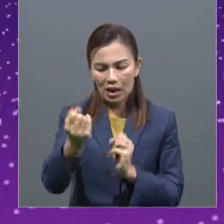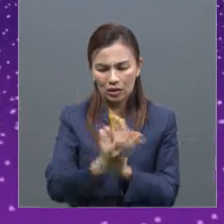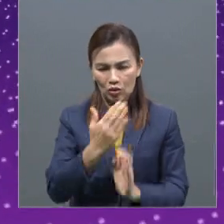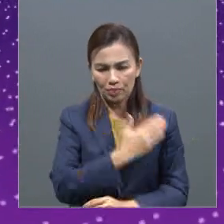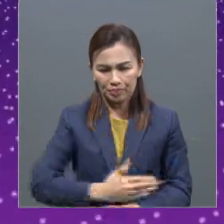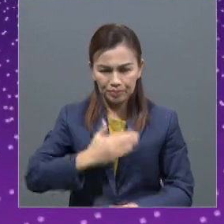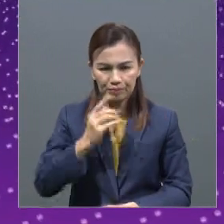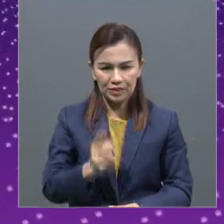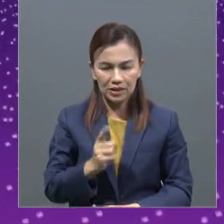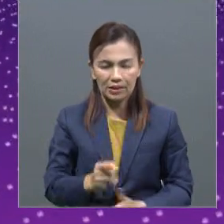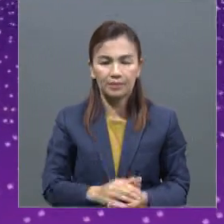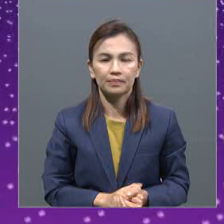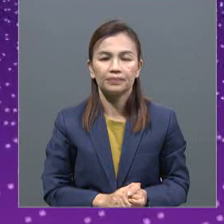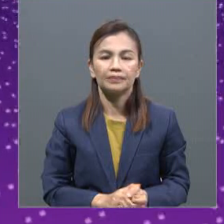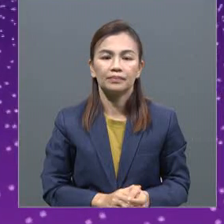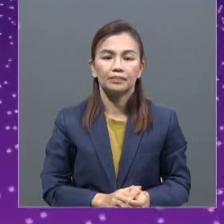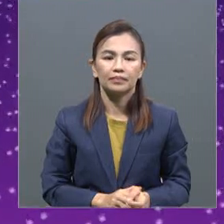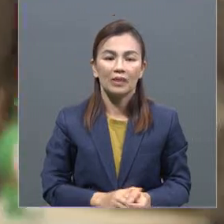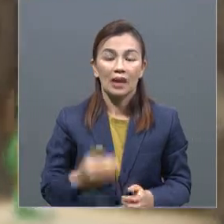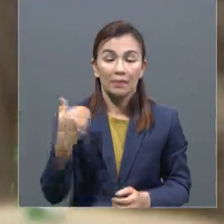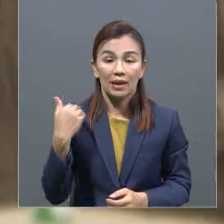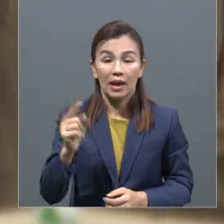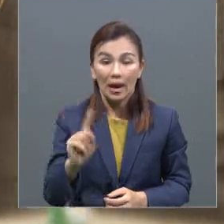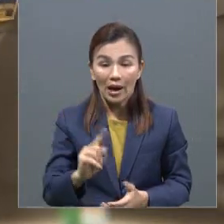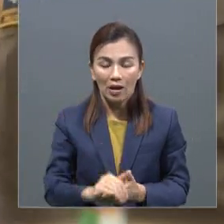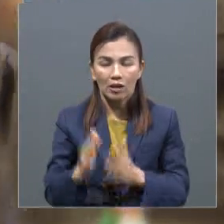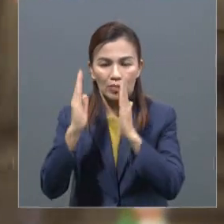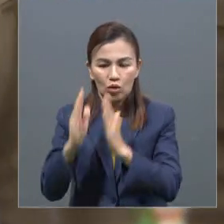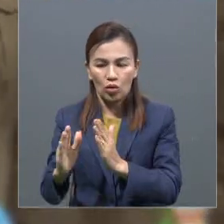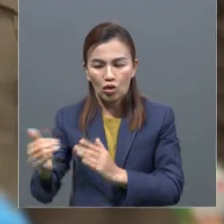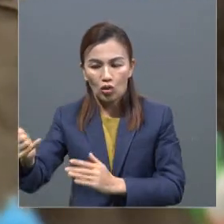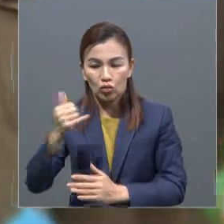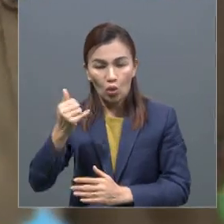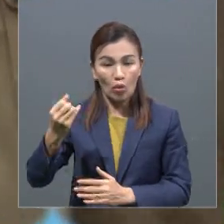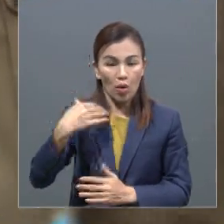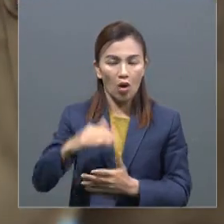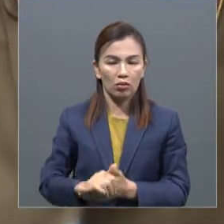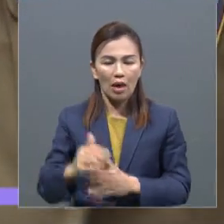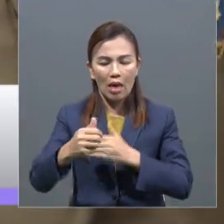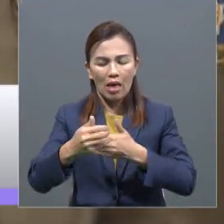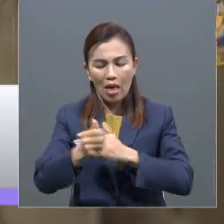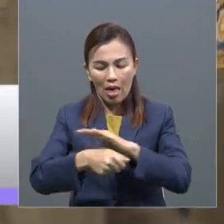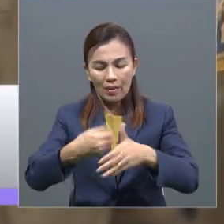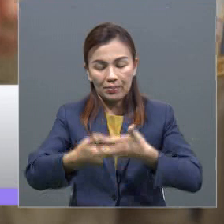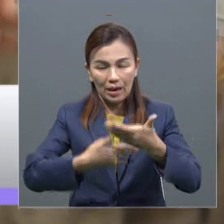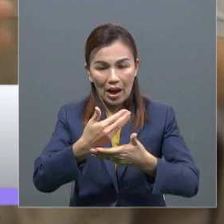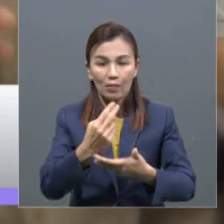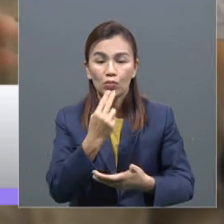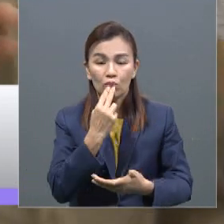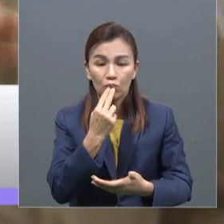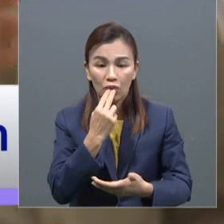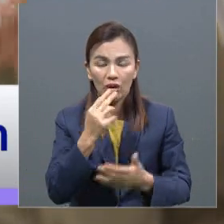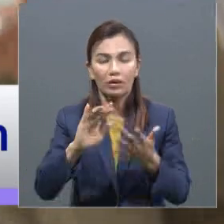แล้วการจับกุมในครั้งนี้เนี่ยสืบเนื่องจากเจ้าหน้าที่เขาได้รับแจ้งจากสายลับนะคะว่ามีการลักลอบจำหน่ายบุหรี่ไฟฟ้าผ่านช่องทาง